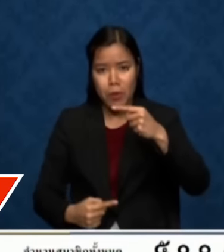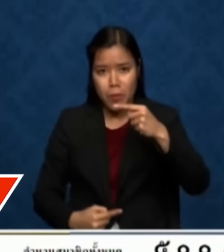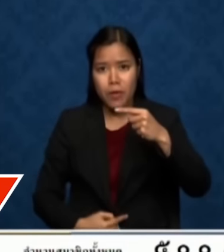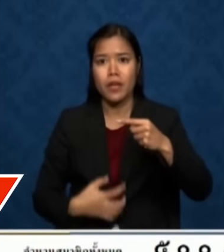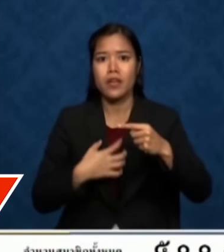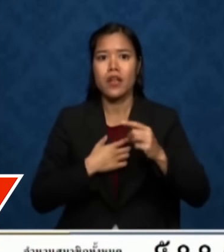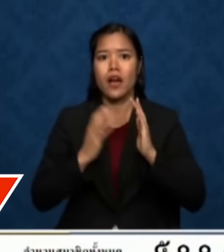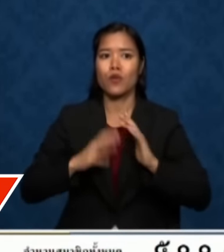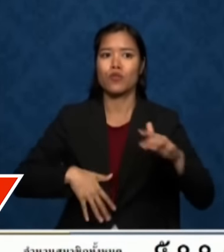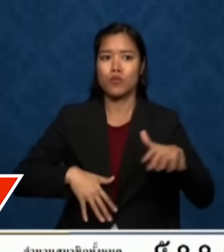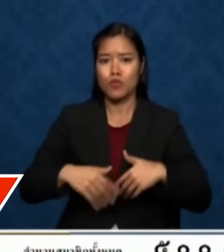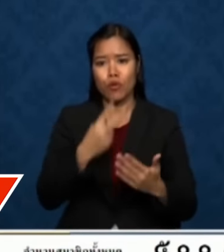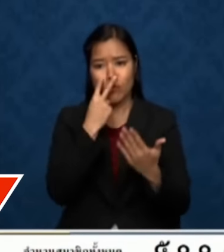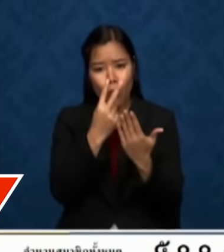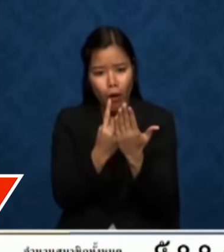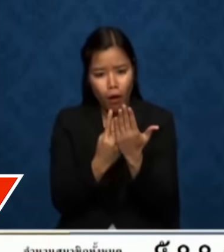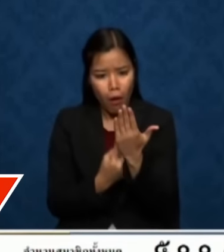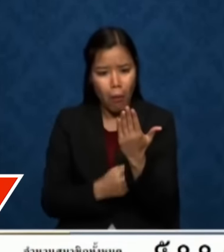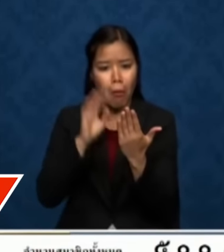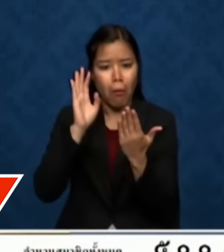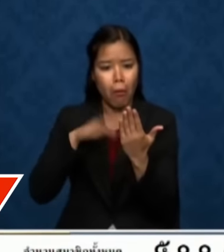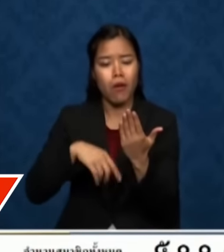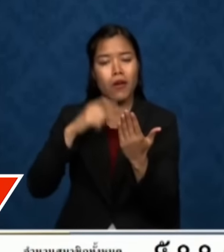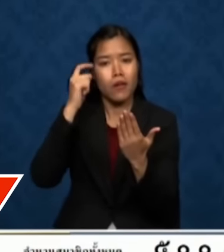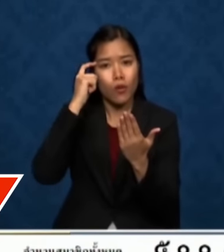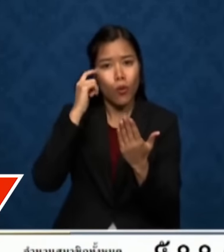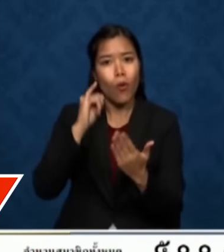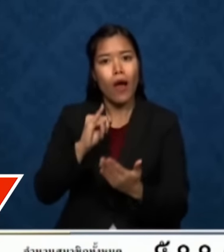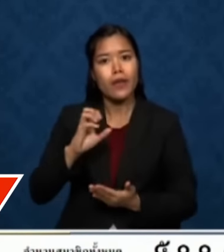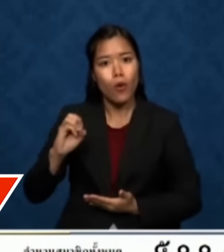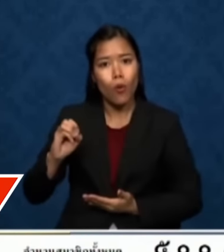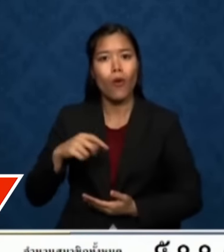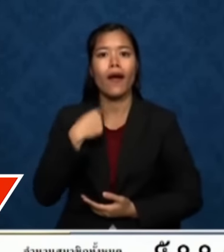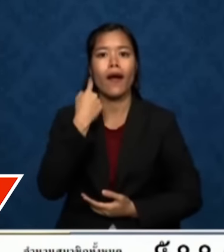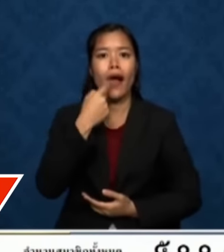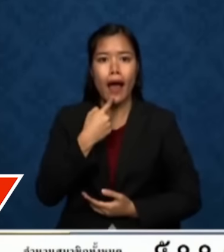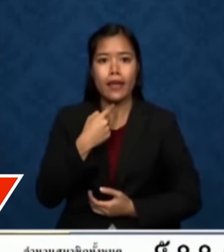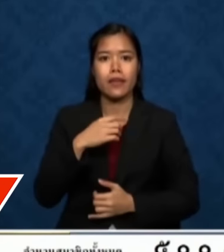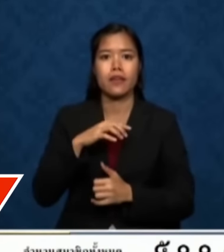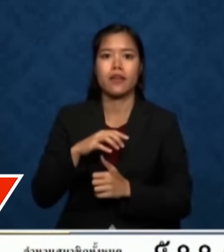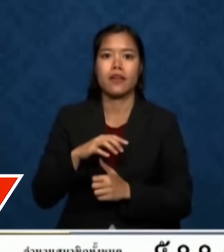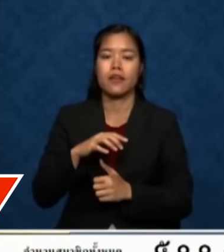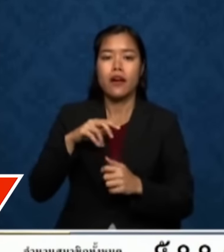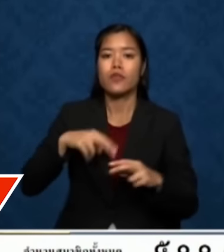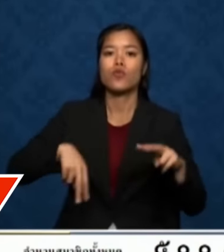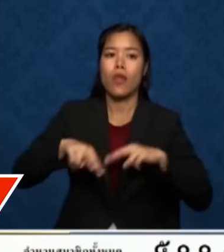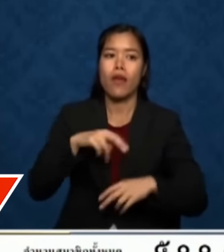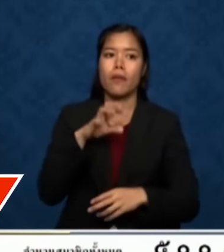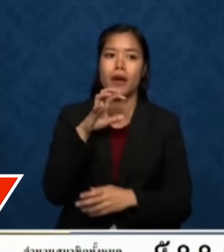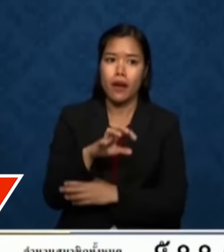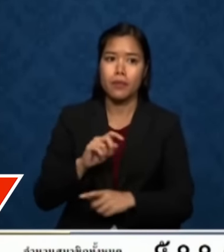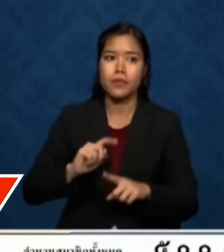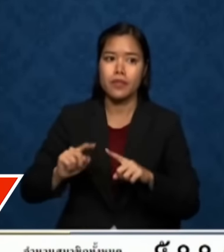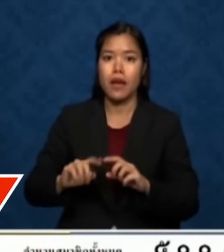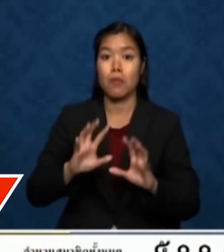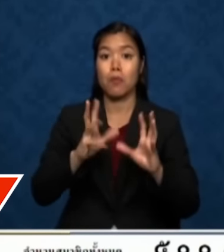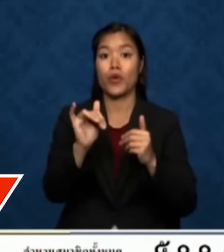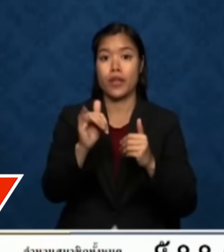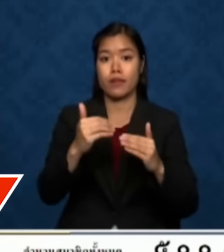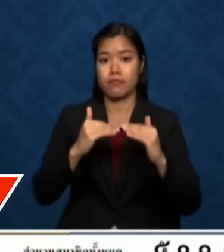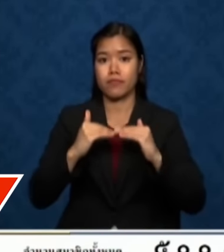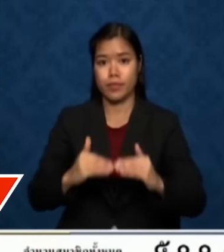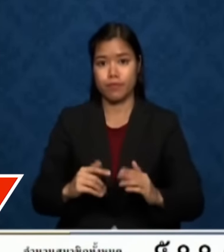ประชาชนเขารู้ค่ะว่าใครใช้ IO ค่ะท่านประธานยังไม่หมดค่ะตัวอย่างถัดม